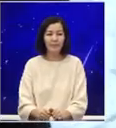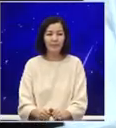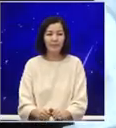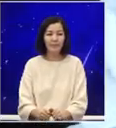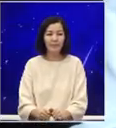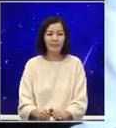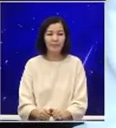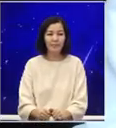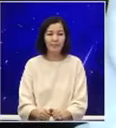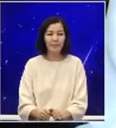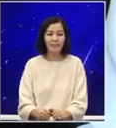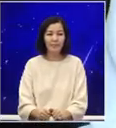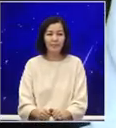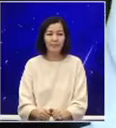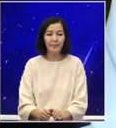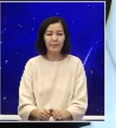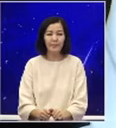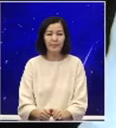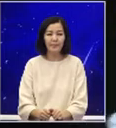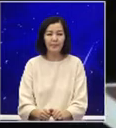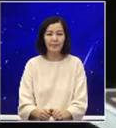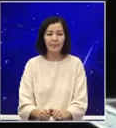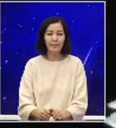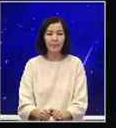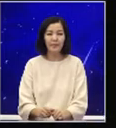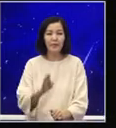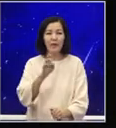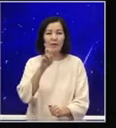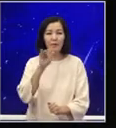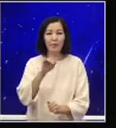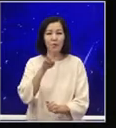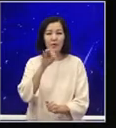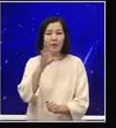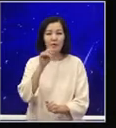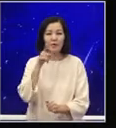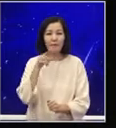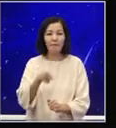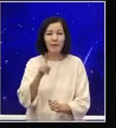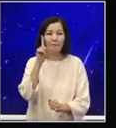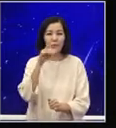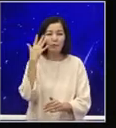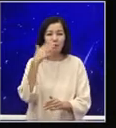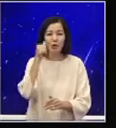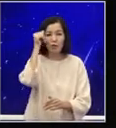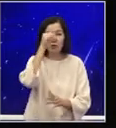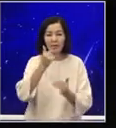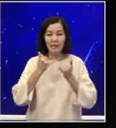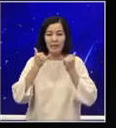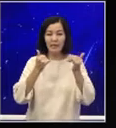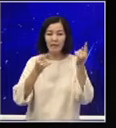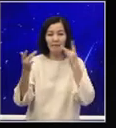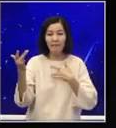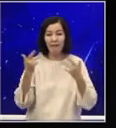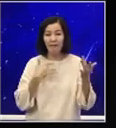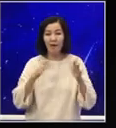Уа, Әбу Насыр, білім бағалай білгенге терең теңіз.